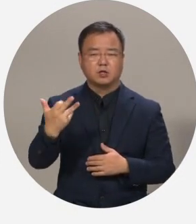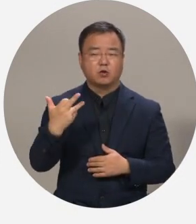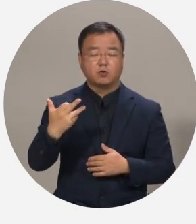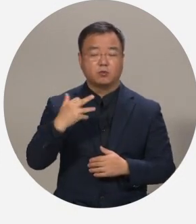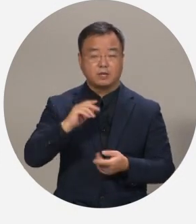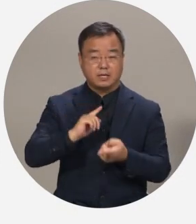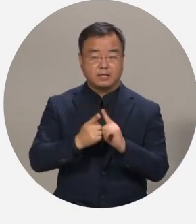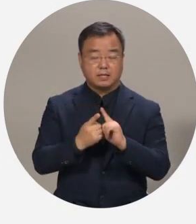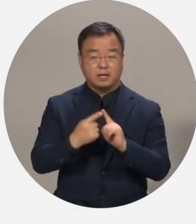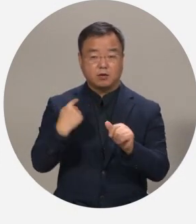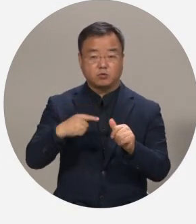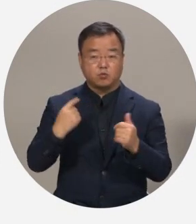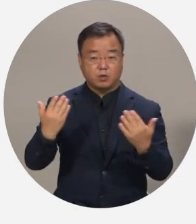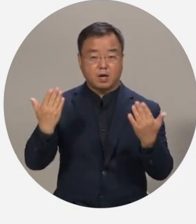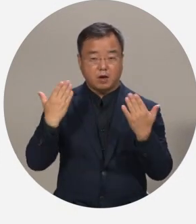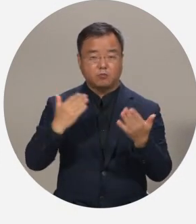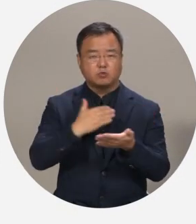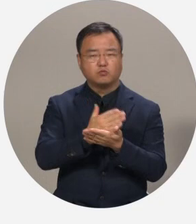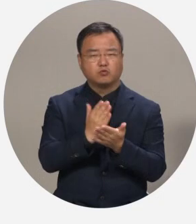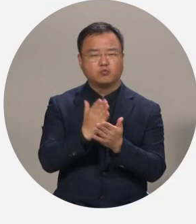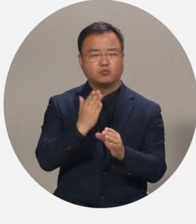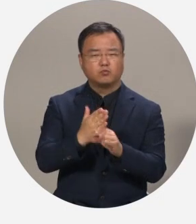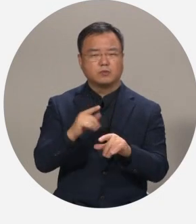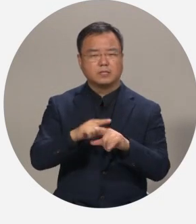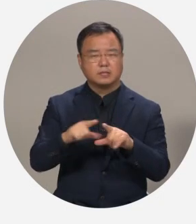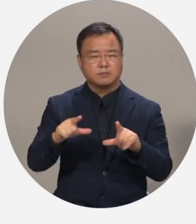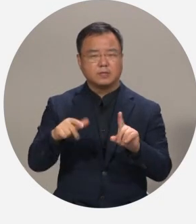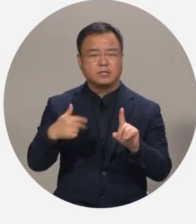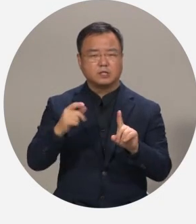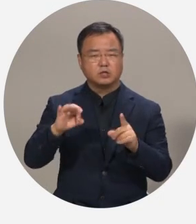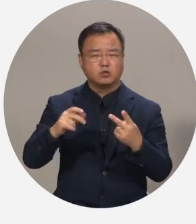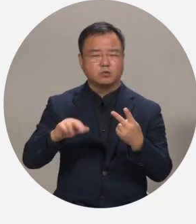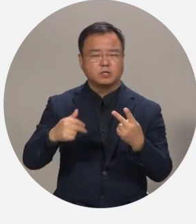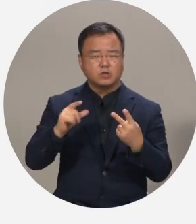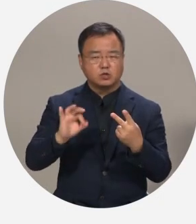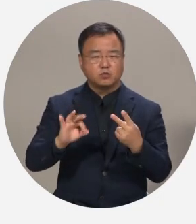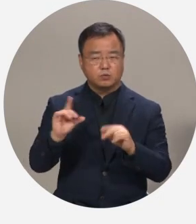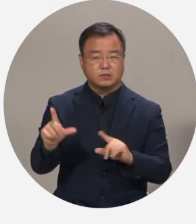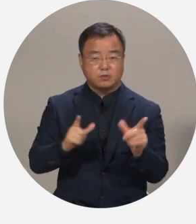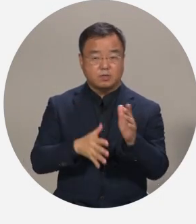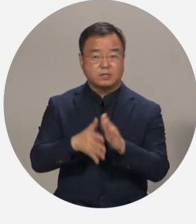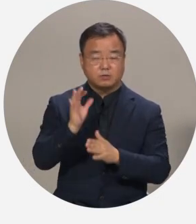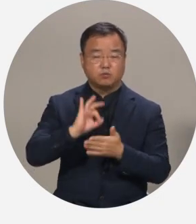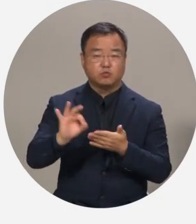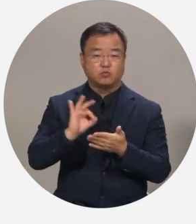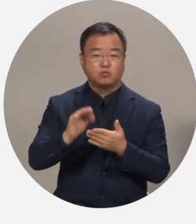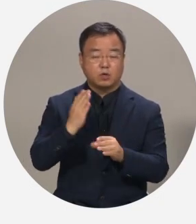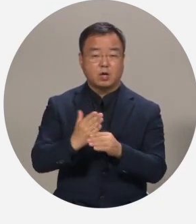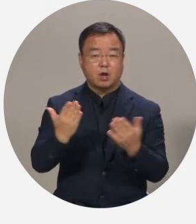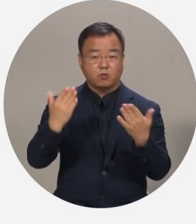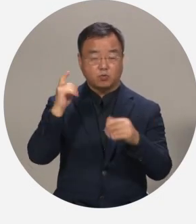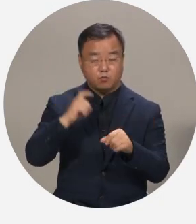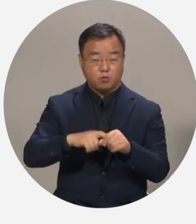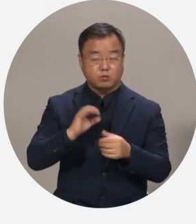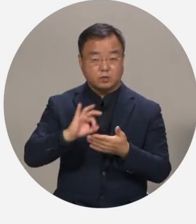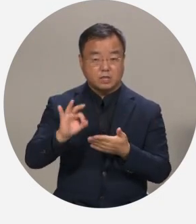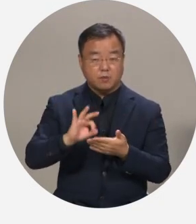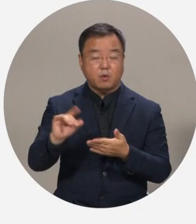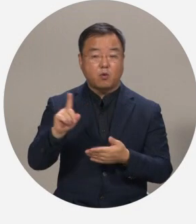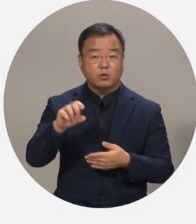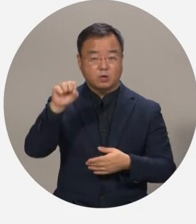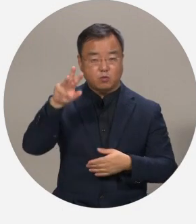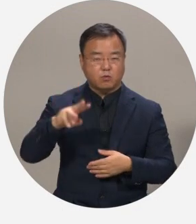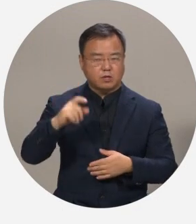절반 이상이 글린 상업 시설에서 운영되고 있었습니다 학교 용도로 정해진 건물을 사용 중인 곳은 광주광역시에 있는